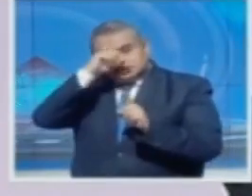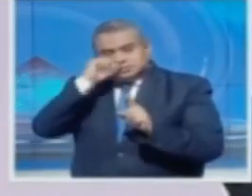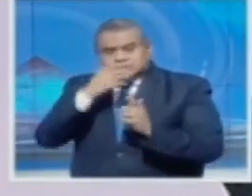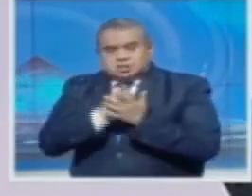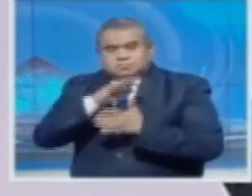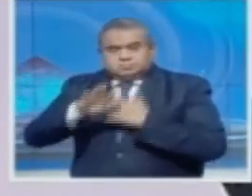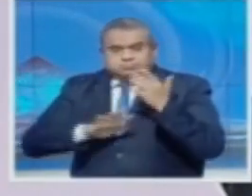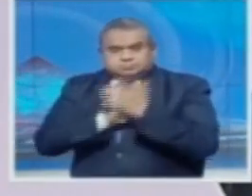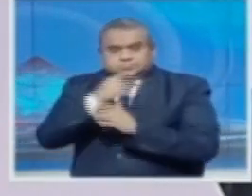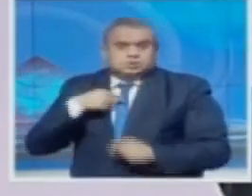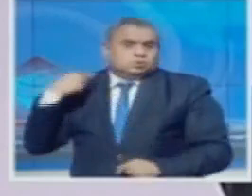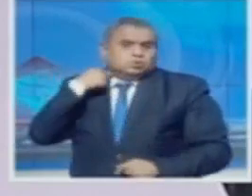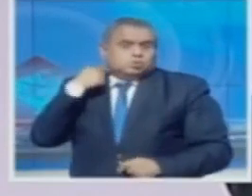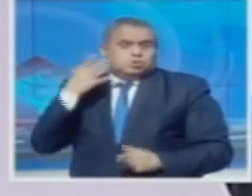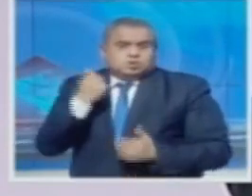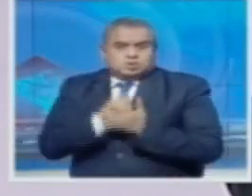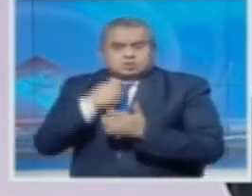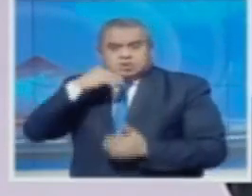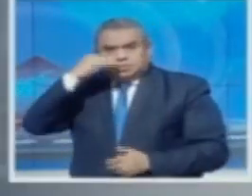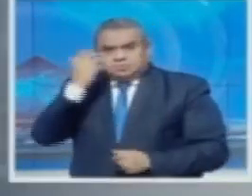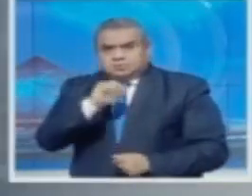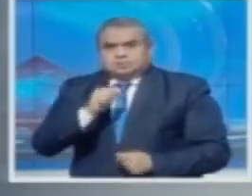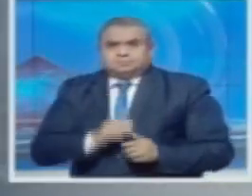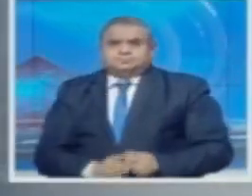المروعة لذلك على أجيال وأجيال.